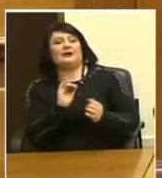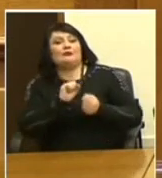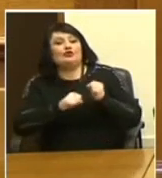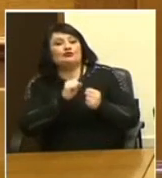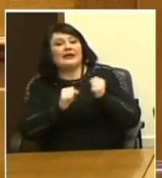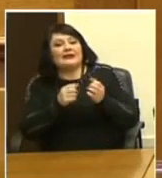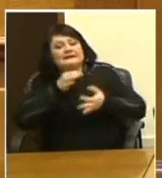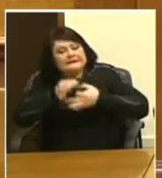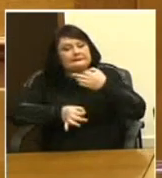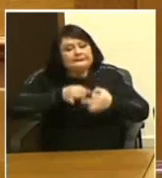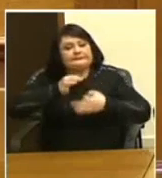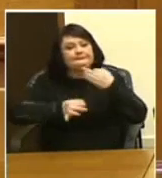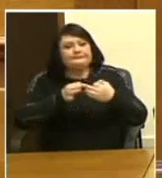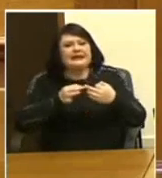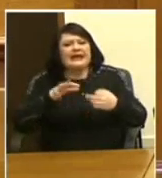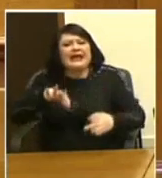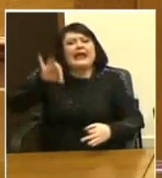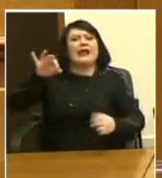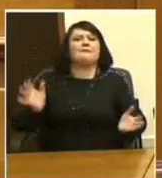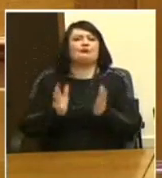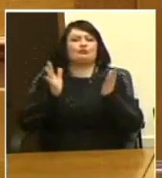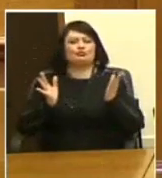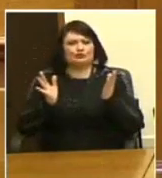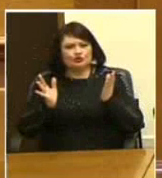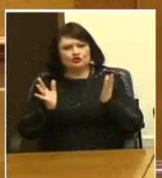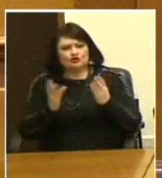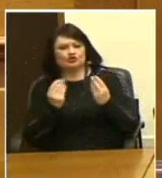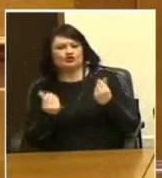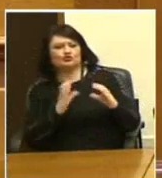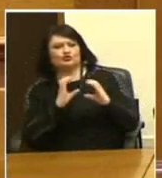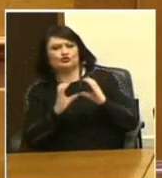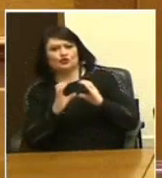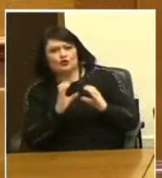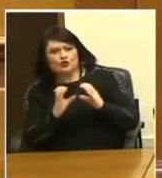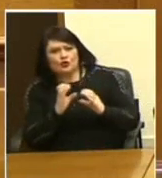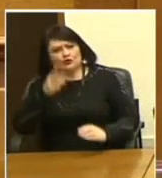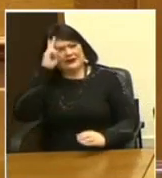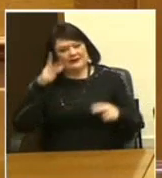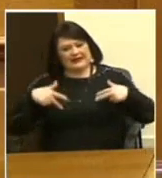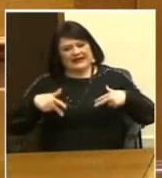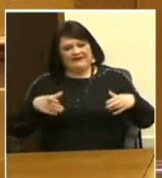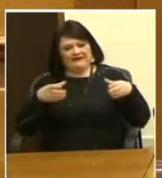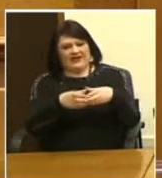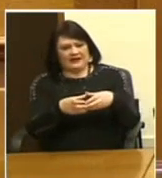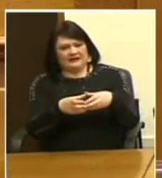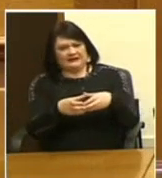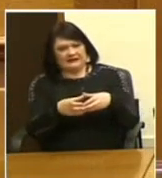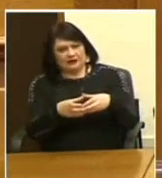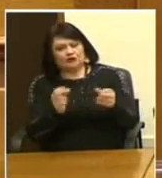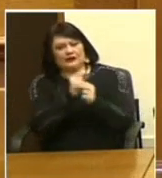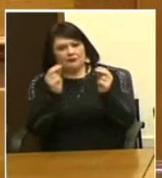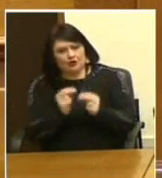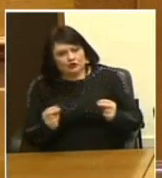να βρείτε κάποιο μέσο επικοινωνίας με τη γερμανική κυβέρνηση, ώστε η γερμανική κυβέρνηση